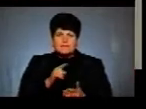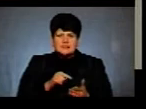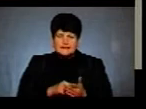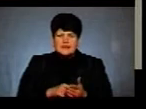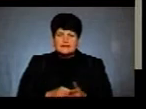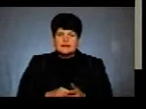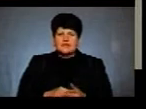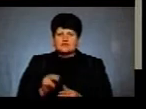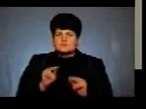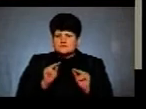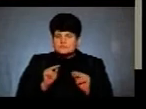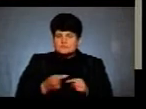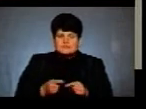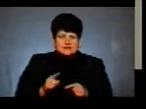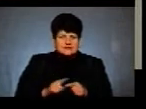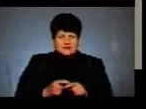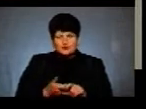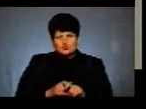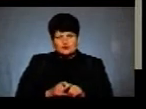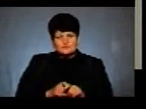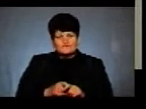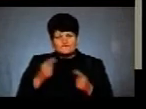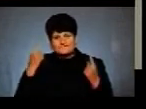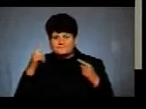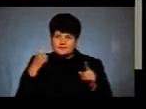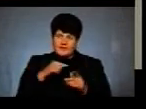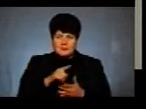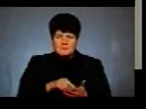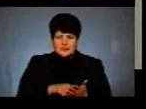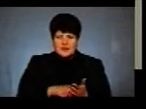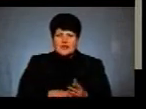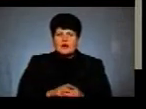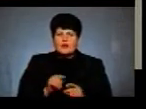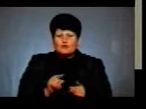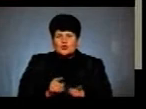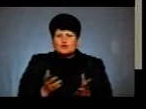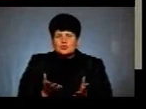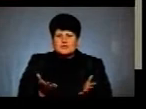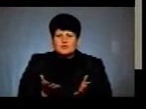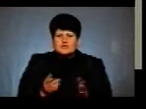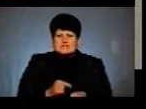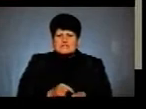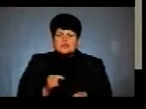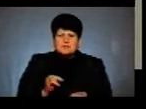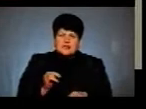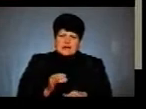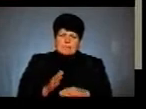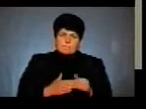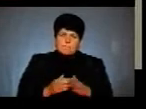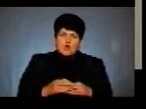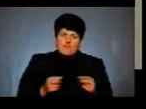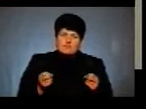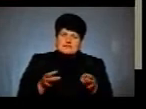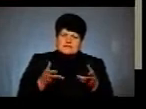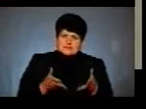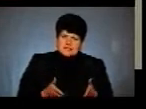доброчесності – це дуже філософське питання, і воно якоюсь мірою зачіпає і професійно